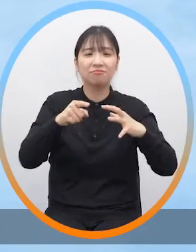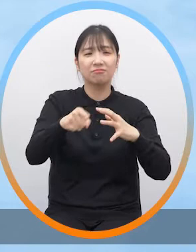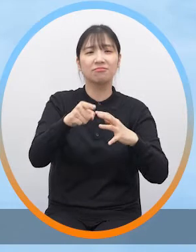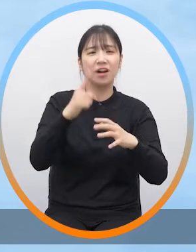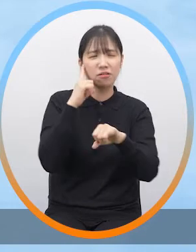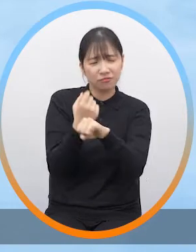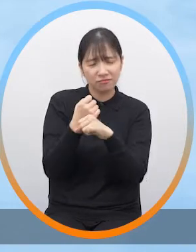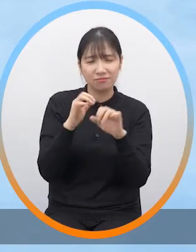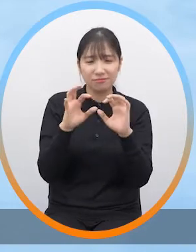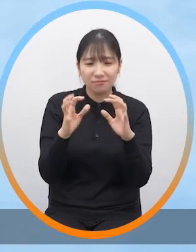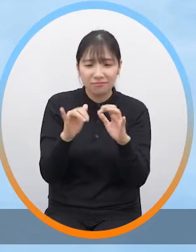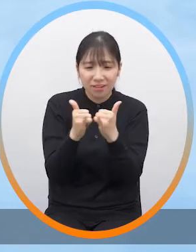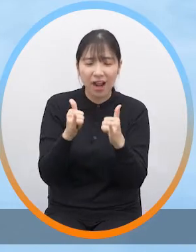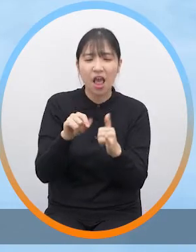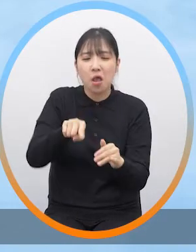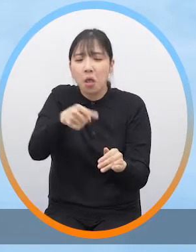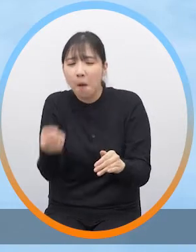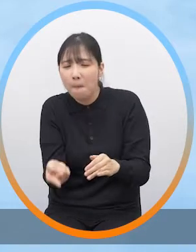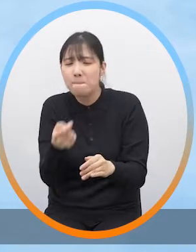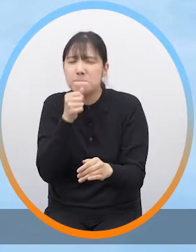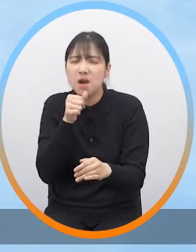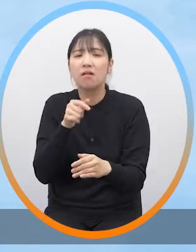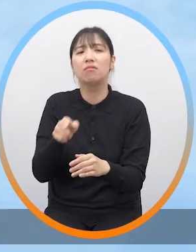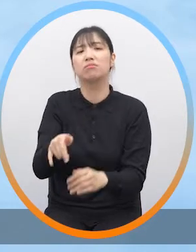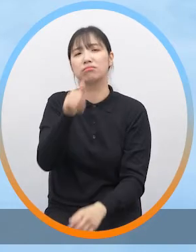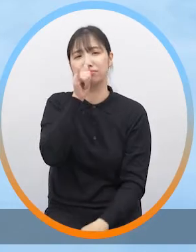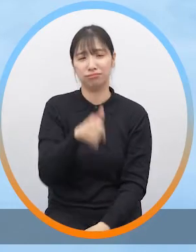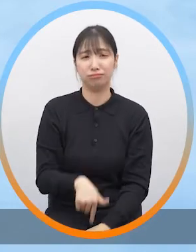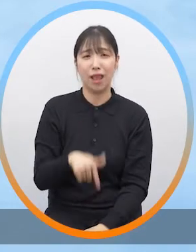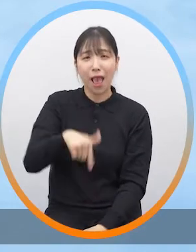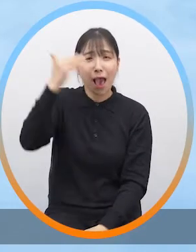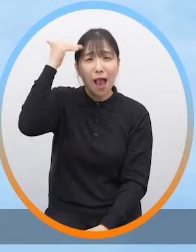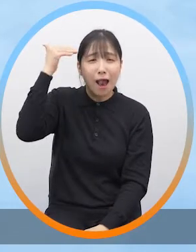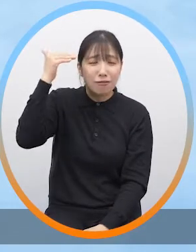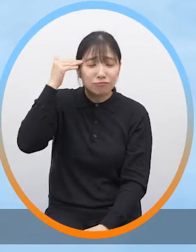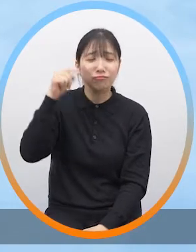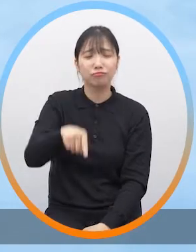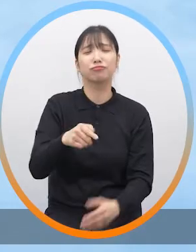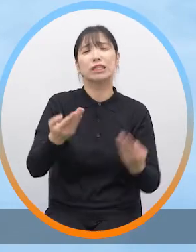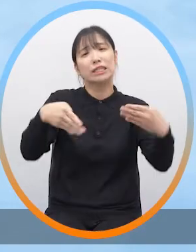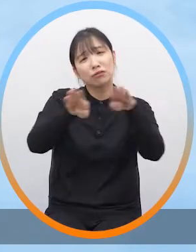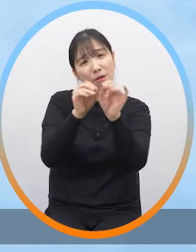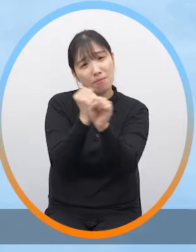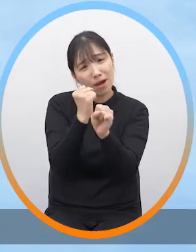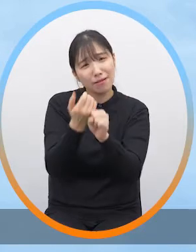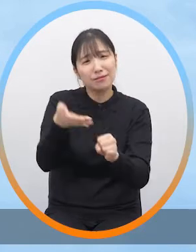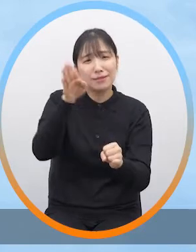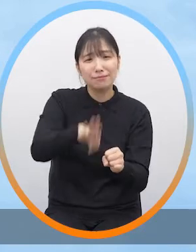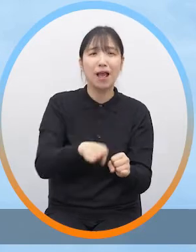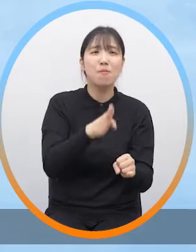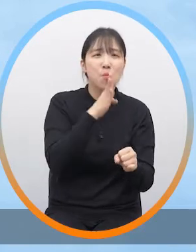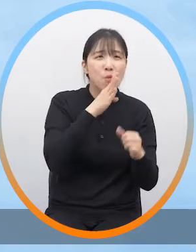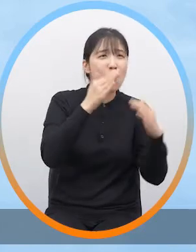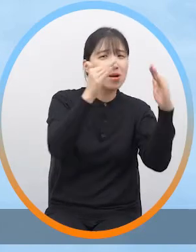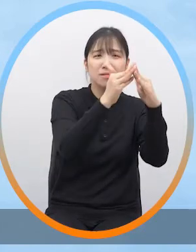겁니다. 우리나라의 교육기관이고 우리나라의 관립기관인 향교인데도 불구하고 곁집에 사는 거예요.